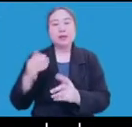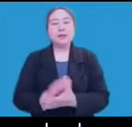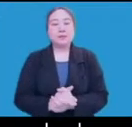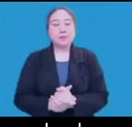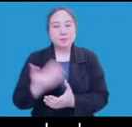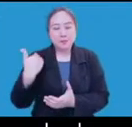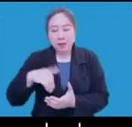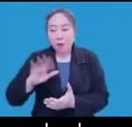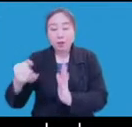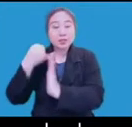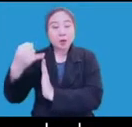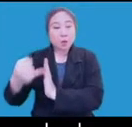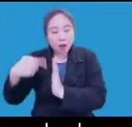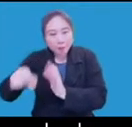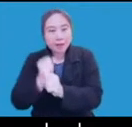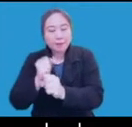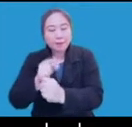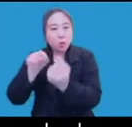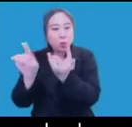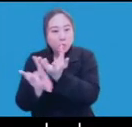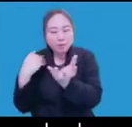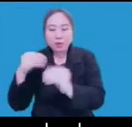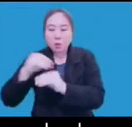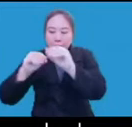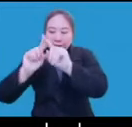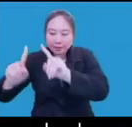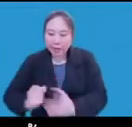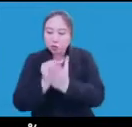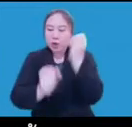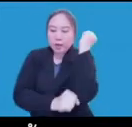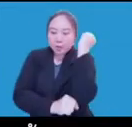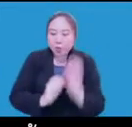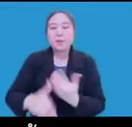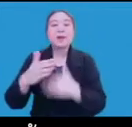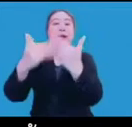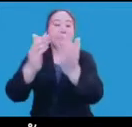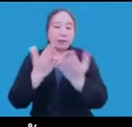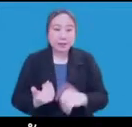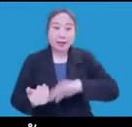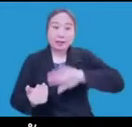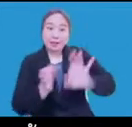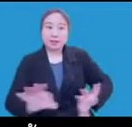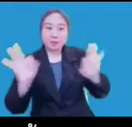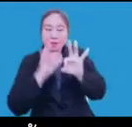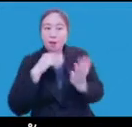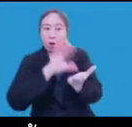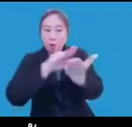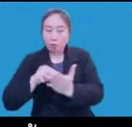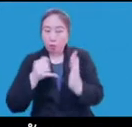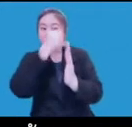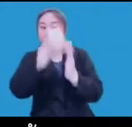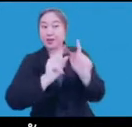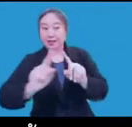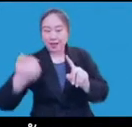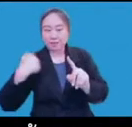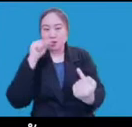คำที่บางจังหวัดเนี่ยไปใช้ในเชิงคุณภาพเกิดโครงการแก้ปัญหาความยากจนนะครับทางซ้ายนะฮะที่สำคัญคือมีข้อมูลท้องถิ่นเข้ามามาก